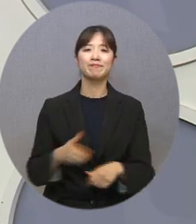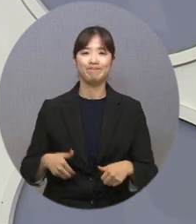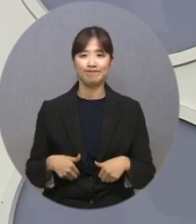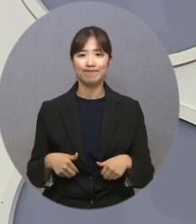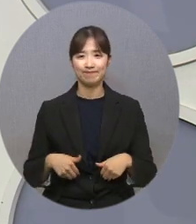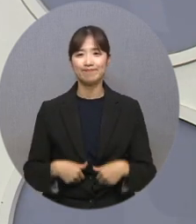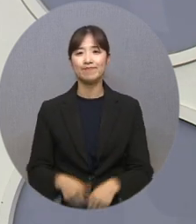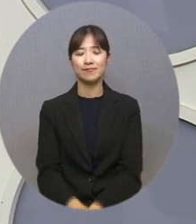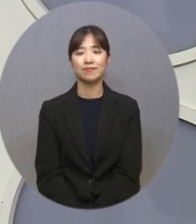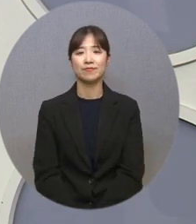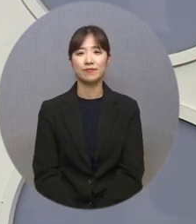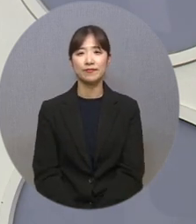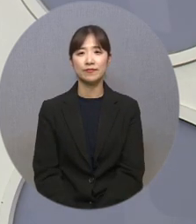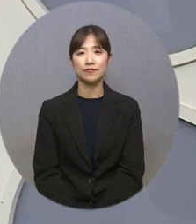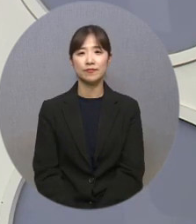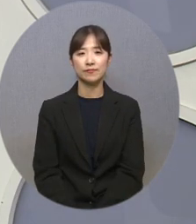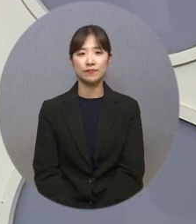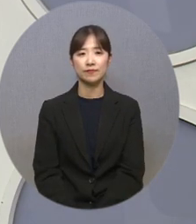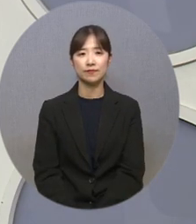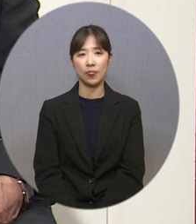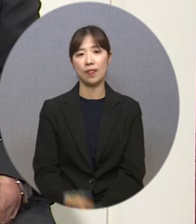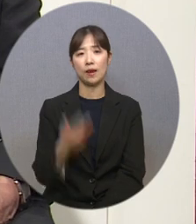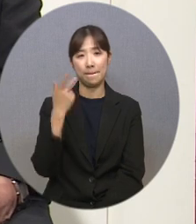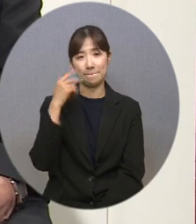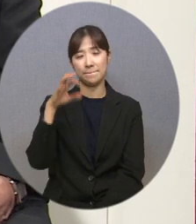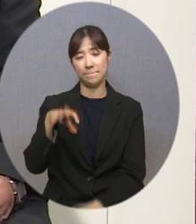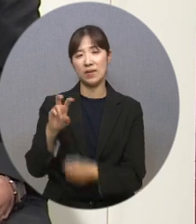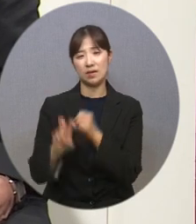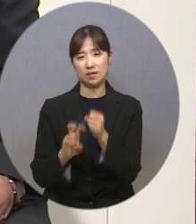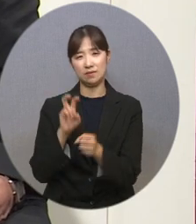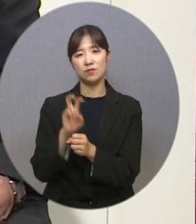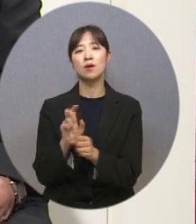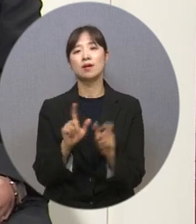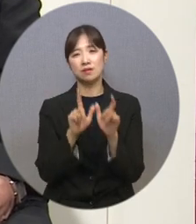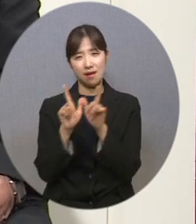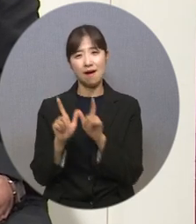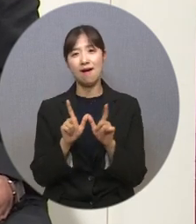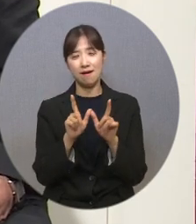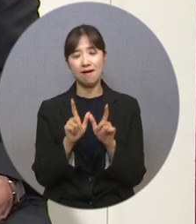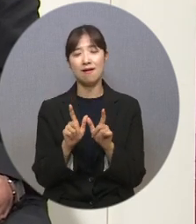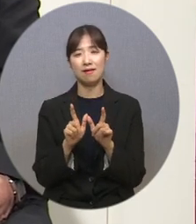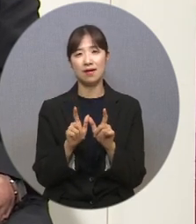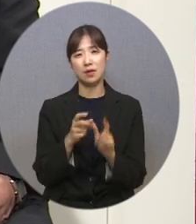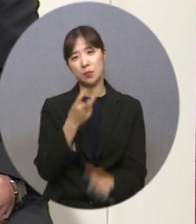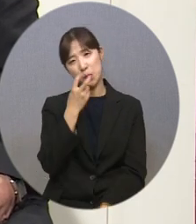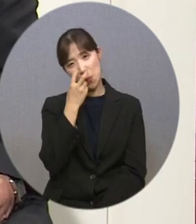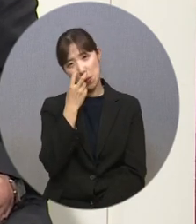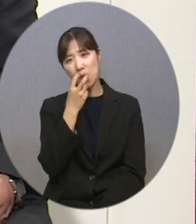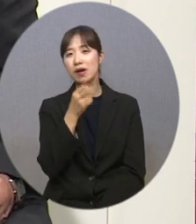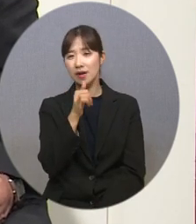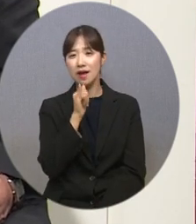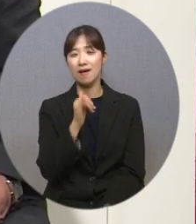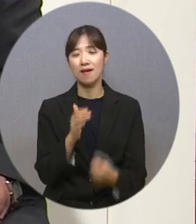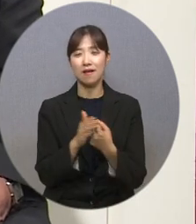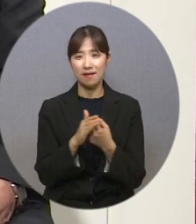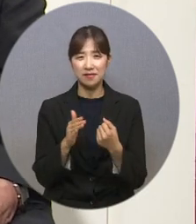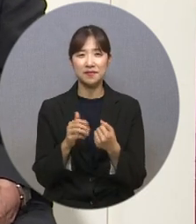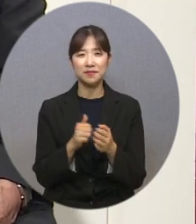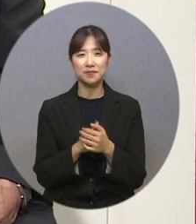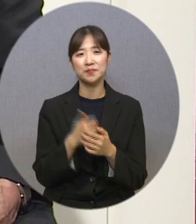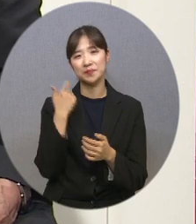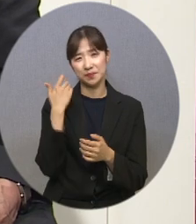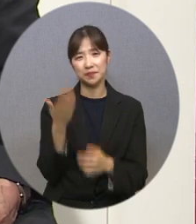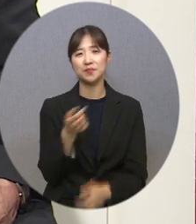네. 그 미국이 20년 동안 이제 이렇게 살면서 네. 지켜보셨으니까